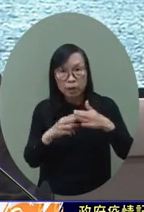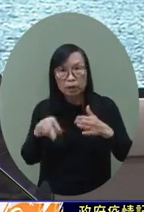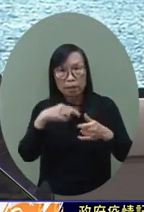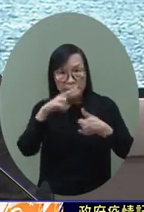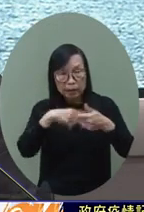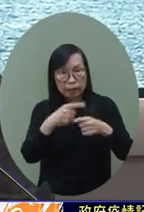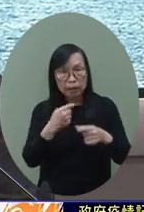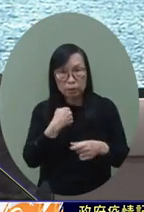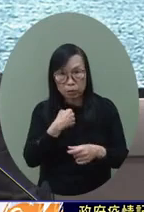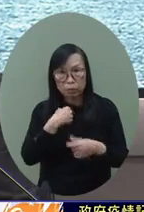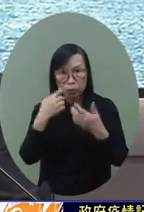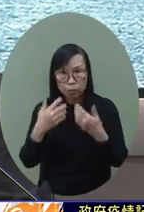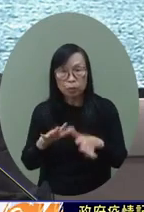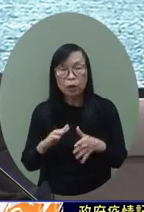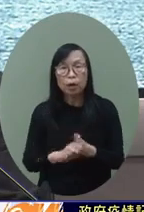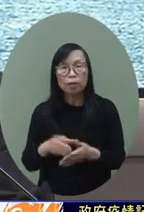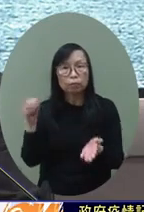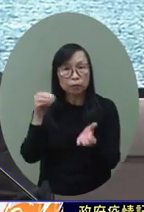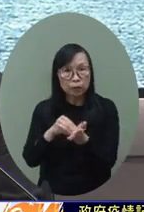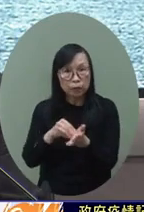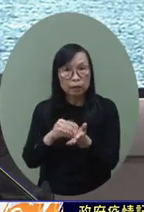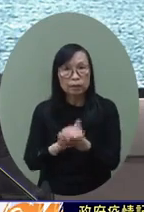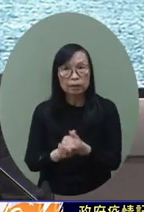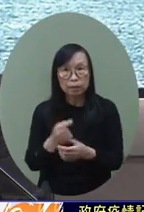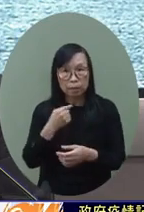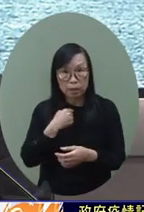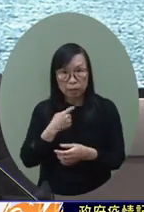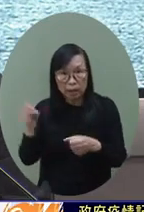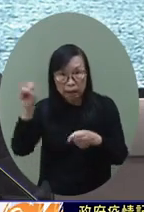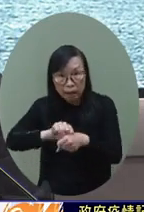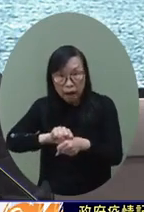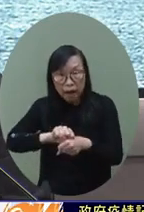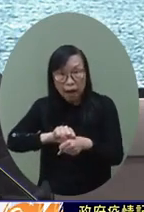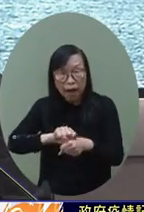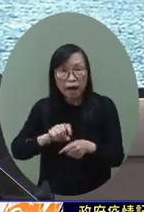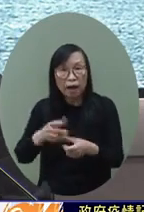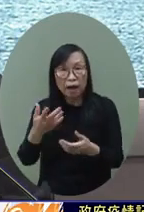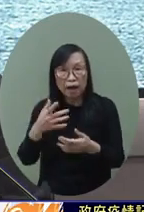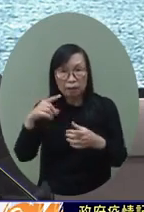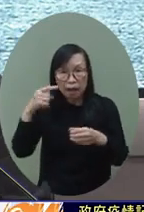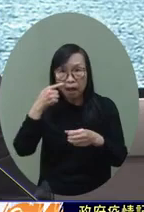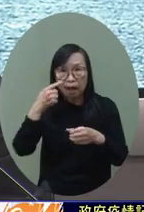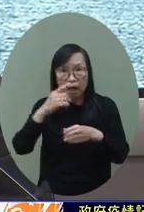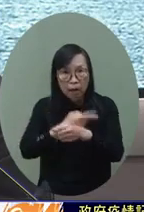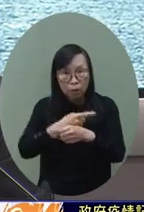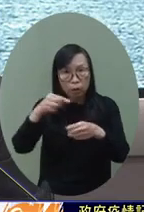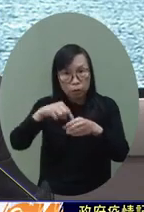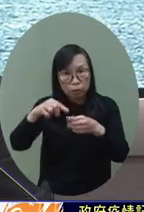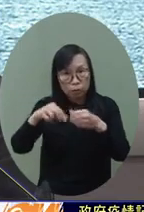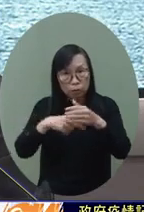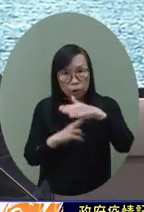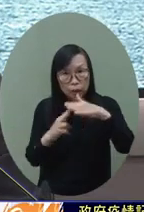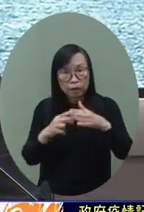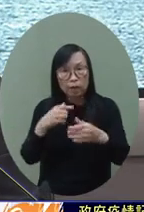測的需求之後，決定是否有需要增加流動採樣站，調整或